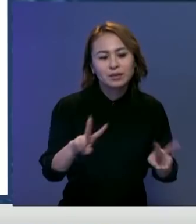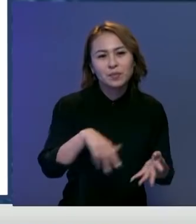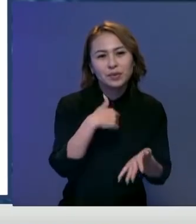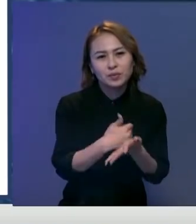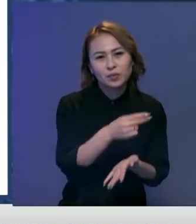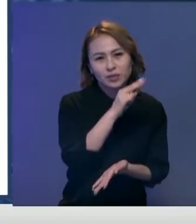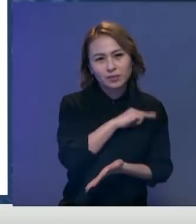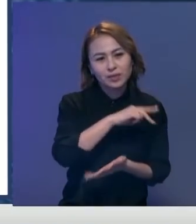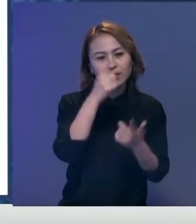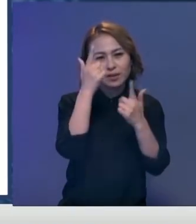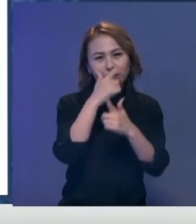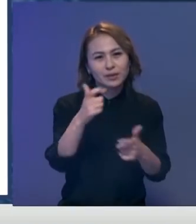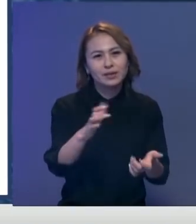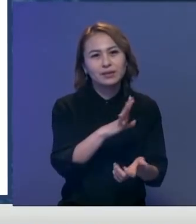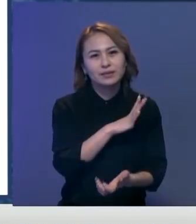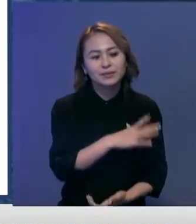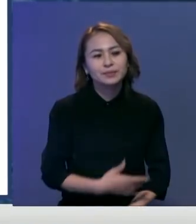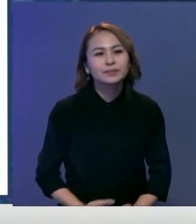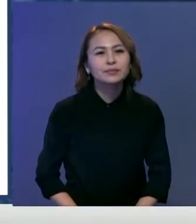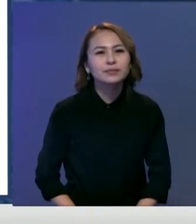министерліктің баспыз қызмет қабарлады.